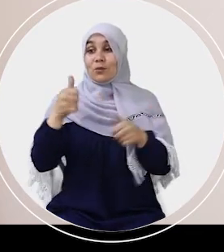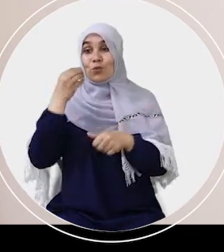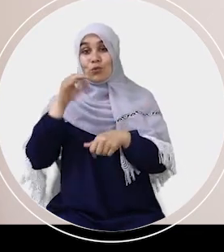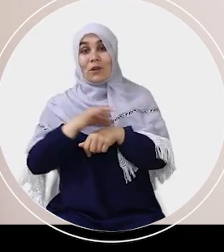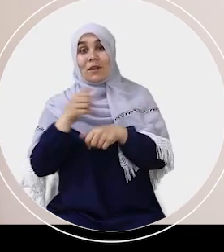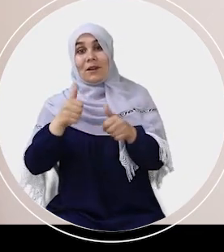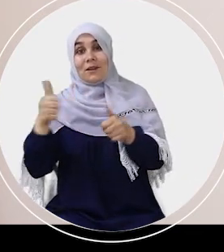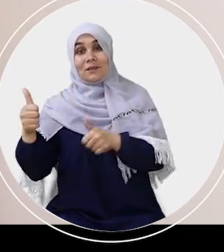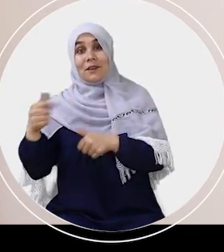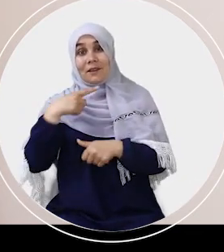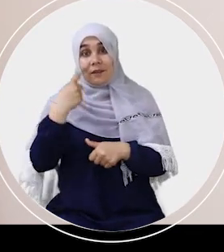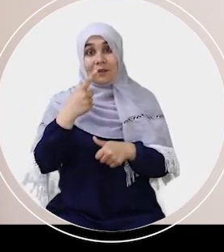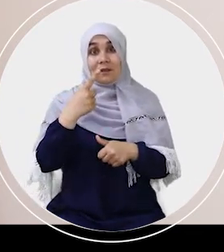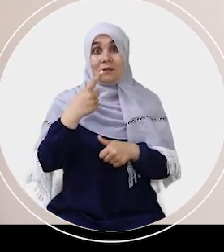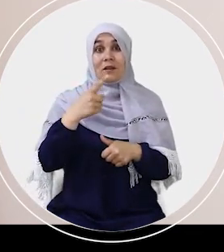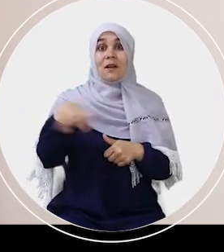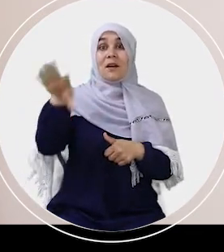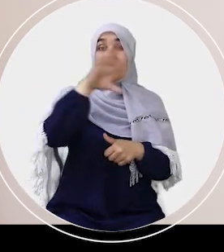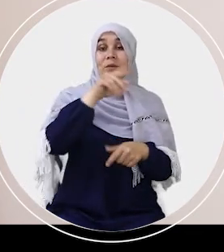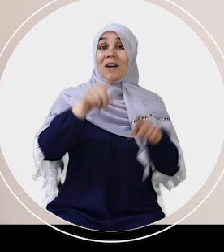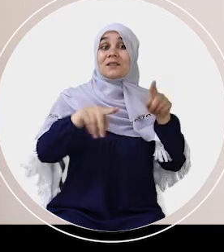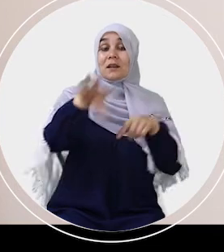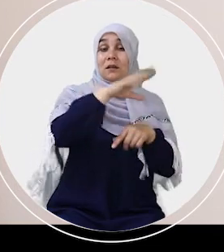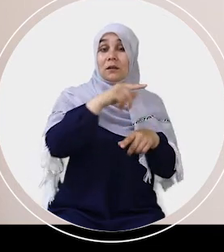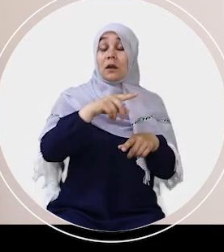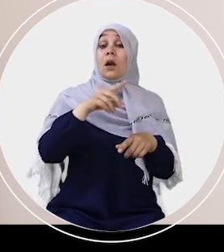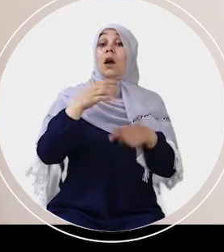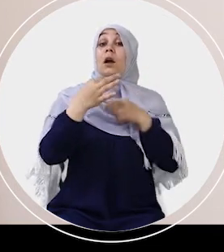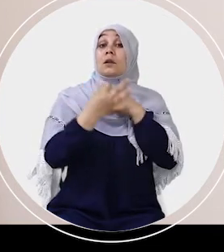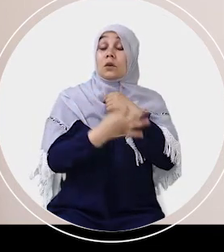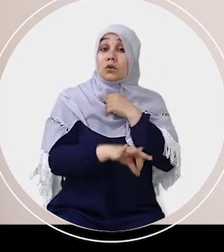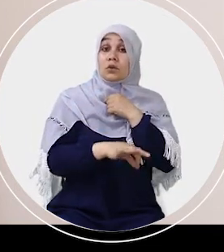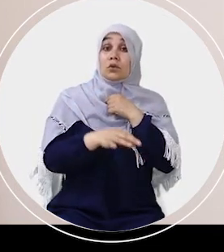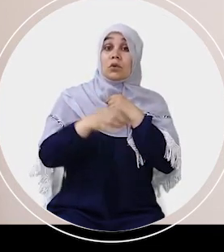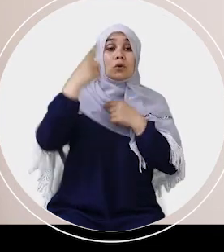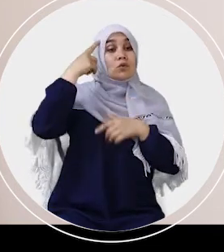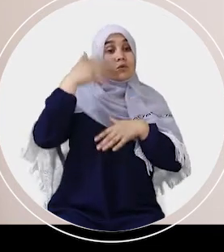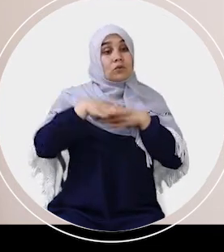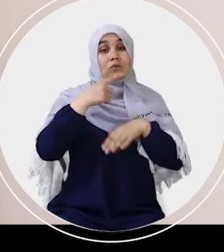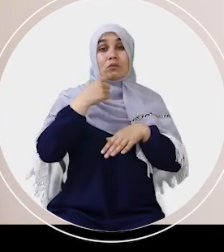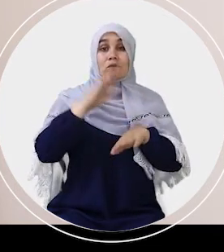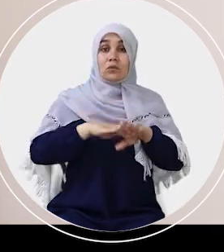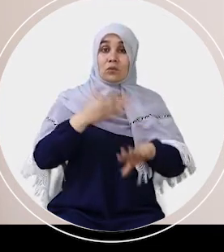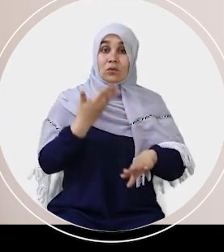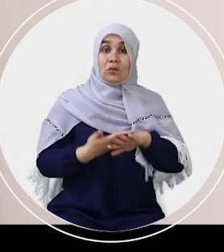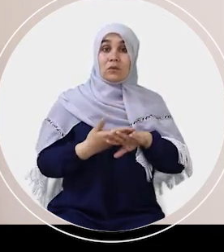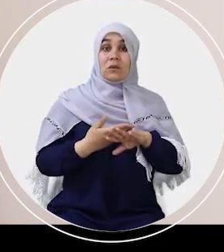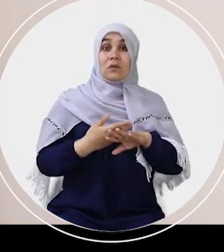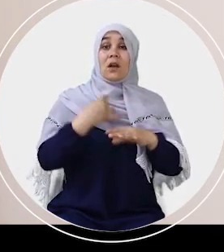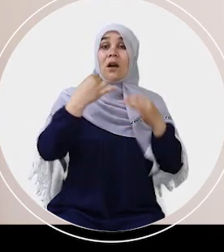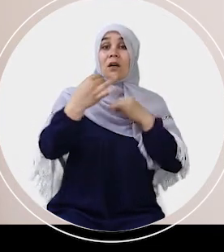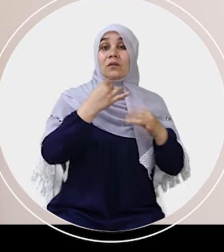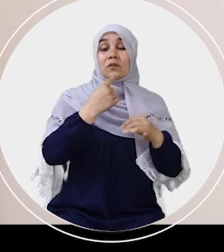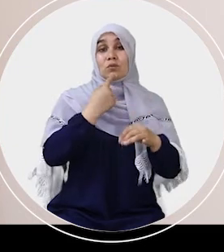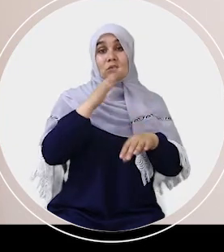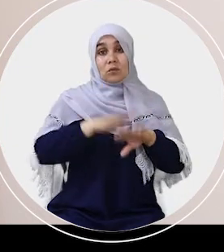deb belgilagan hamma, ko'p aksariyat ayollar, lekin izohida tushunish qiyin, til topishimiz qiyin,